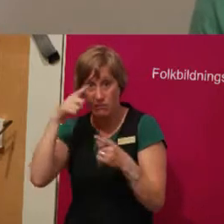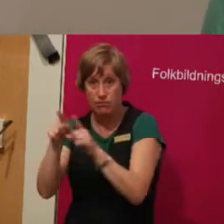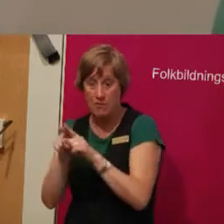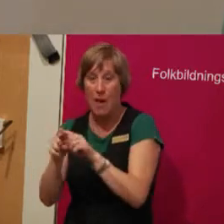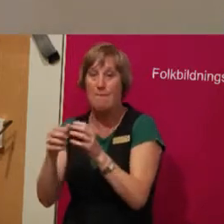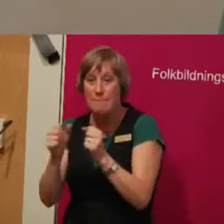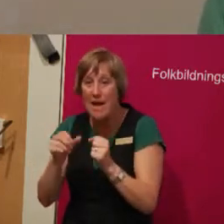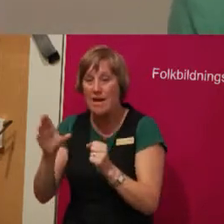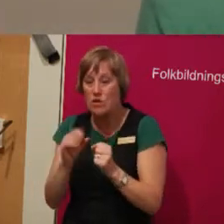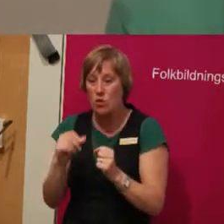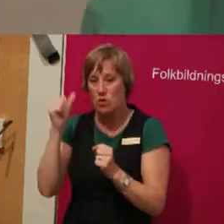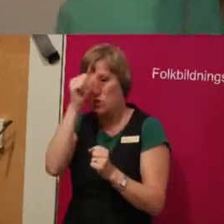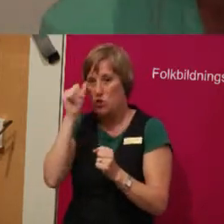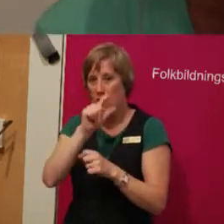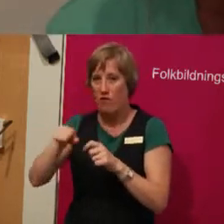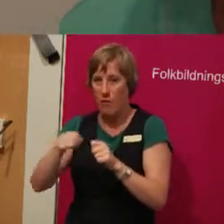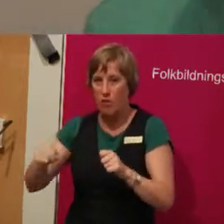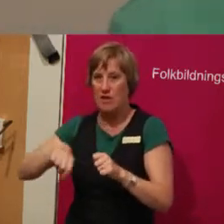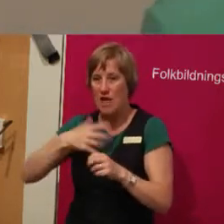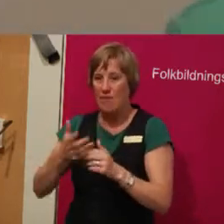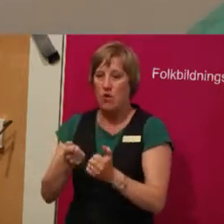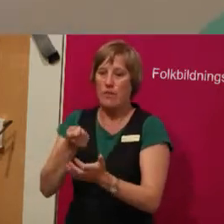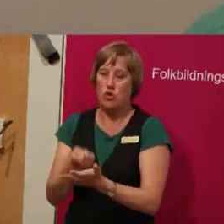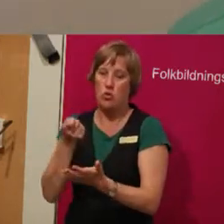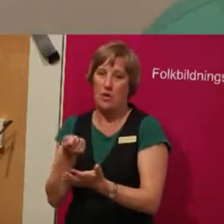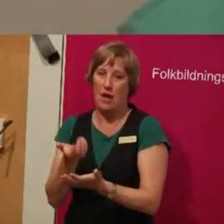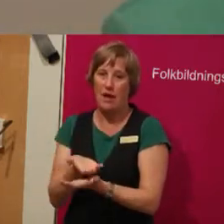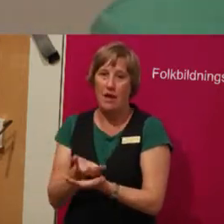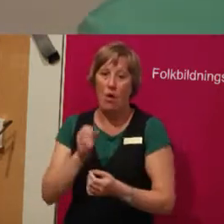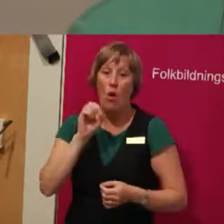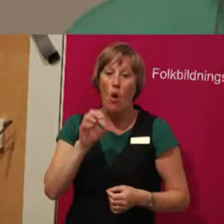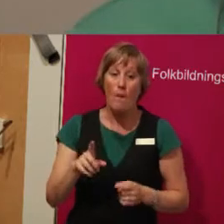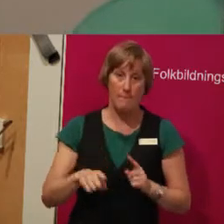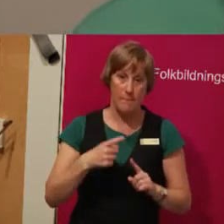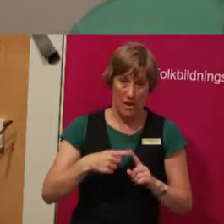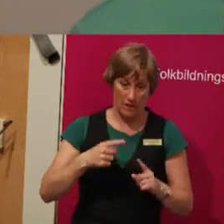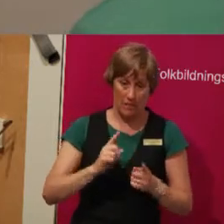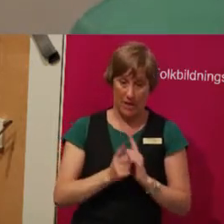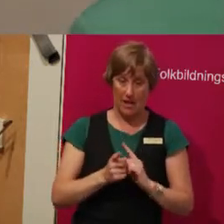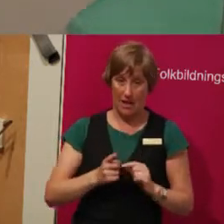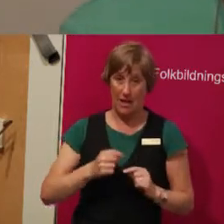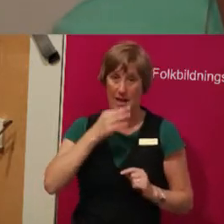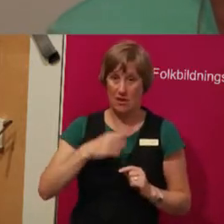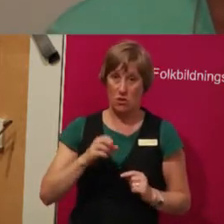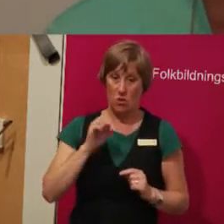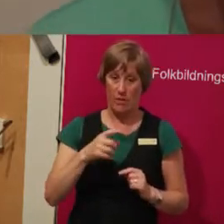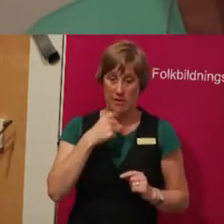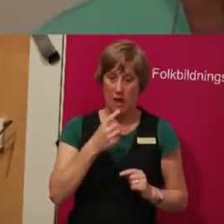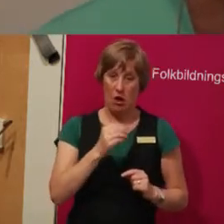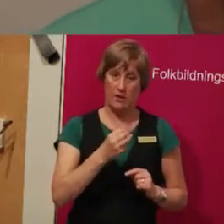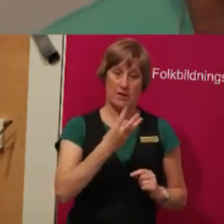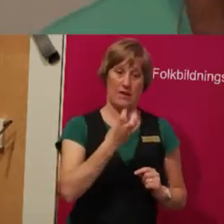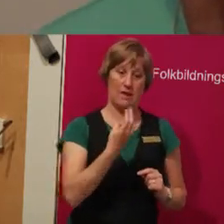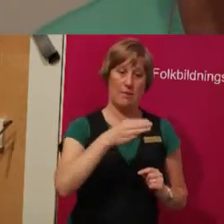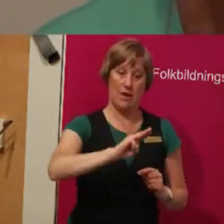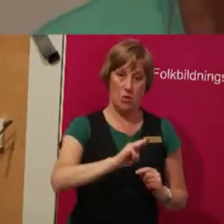studieförbunden själva som beslutar över det och inte att man börjar rikta, för börjar man där, det tycker jag blir faran, att man säger okej, 30 miljoner vi